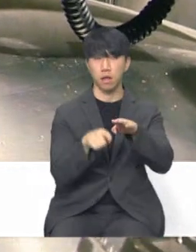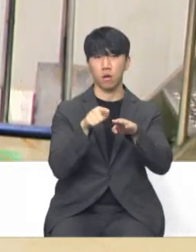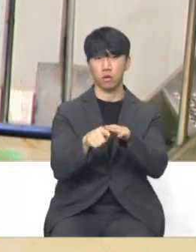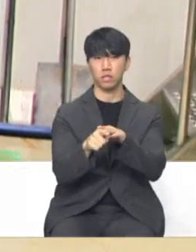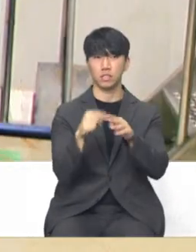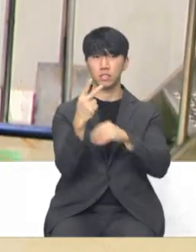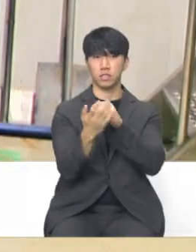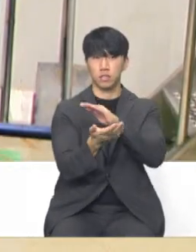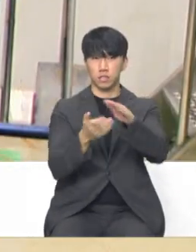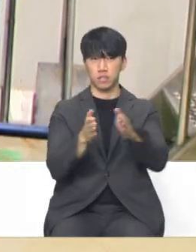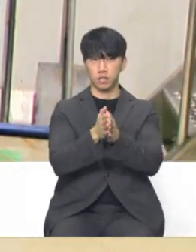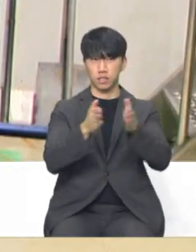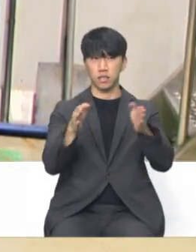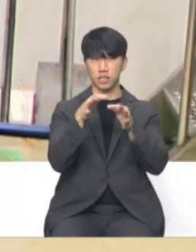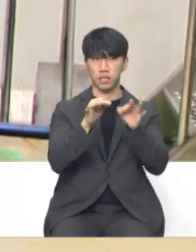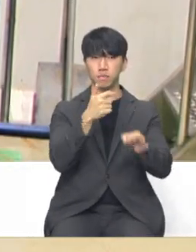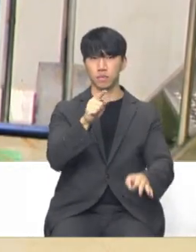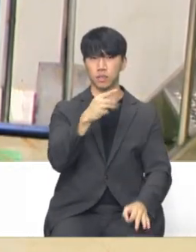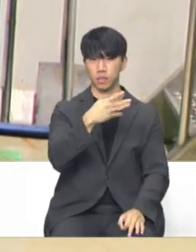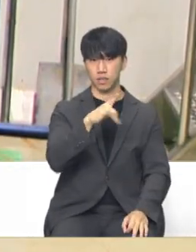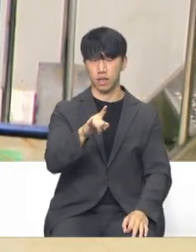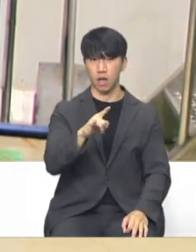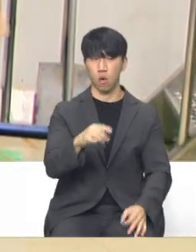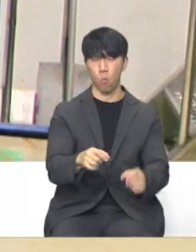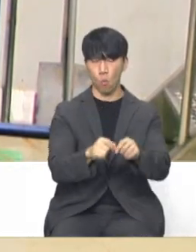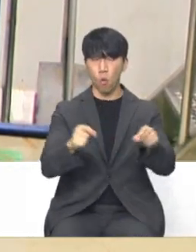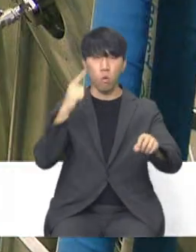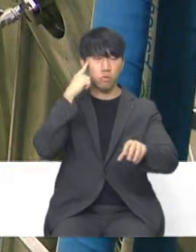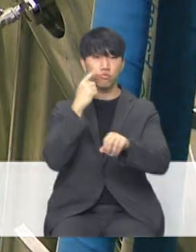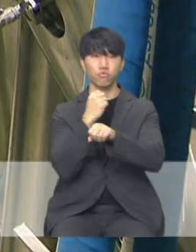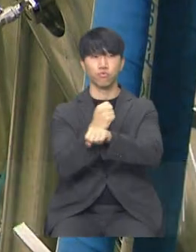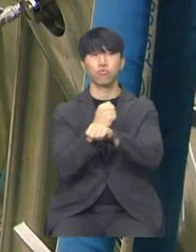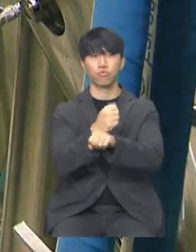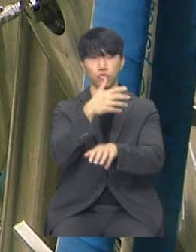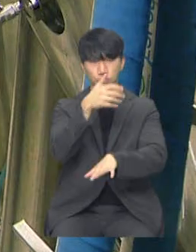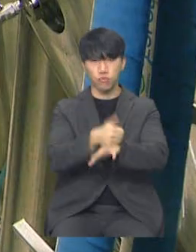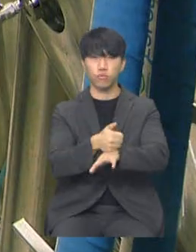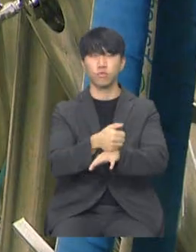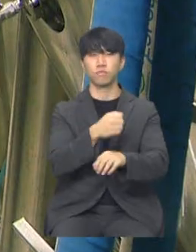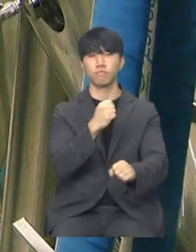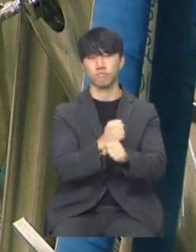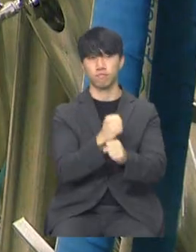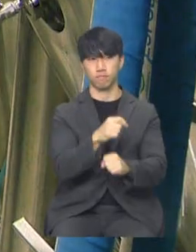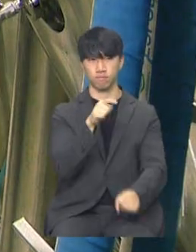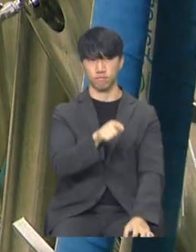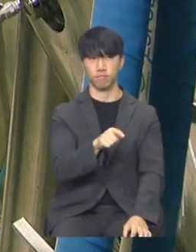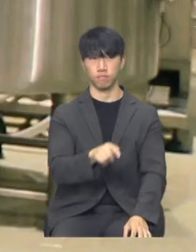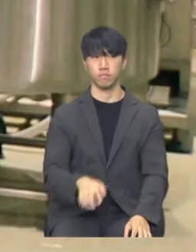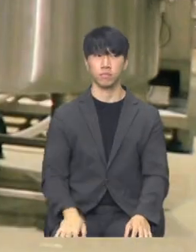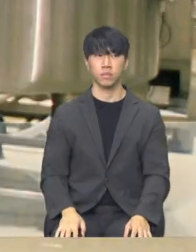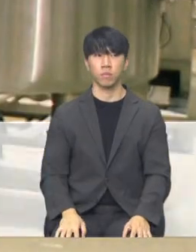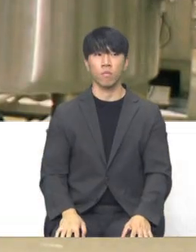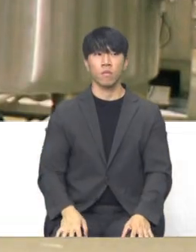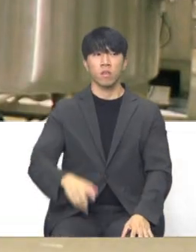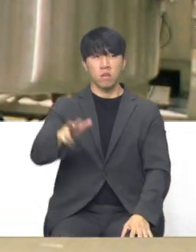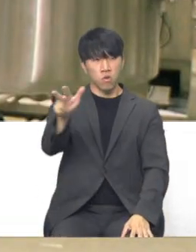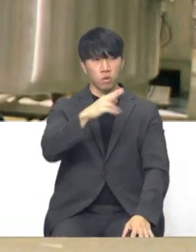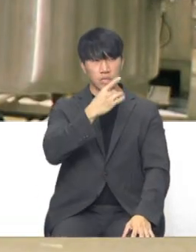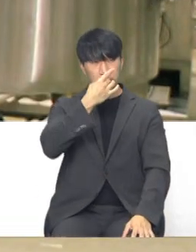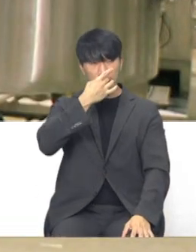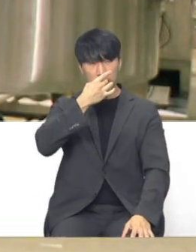청년 농업인 김나래 씨가 오랜 연구를 거쳐 개발한 겁니다. 전국의 쌀로 맥주를 만들어